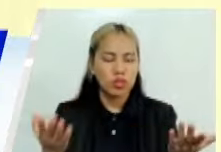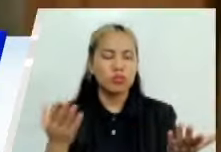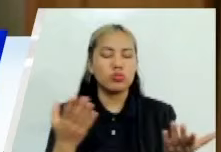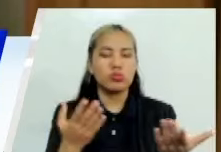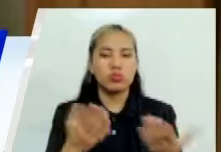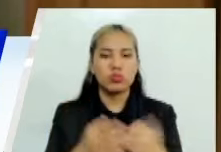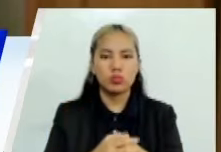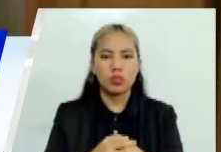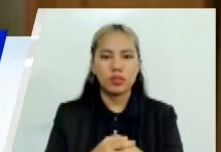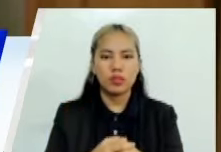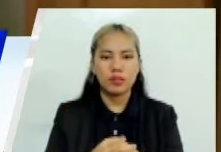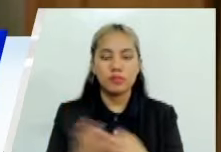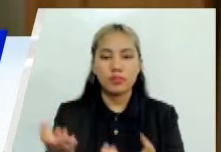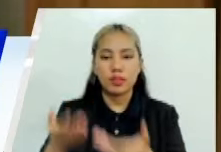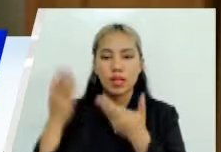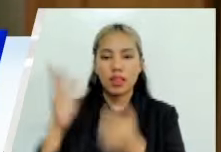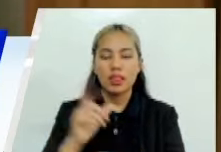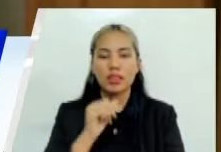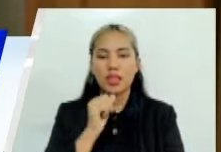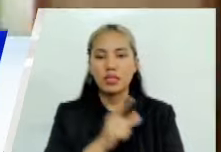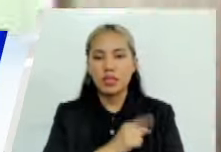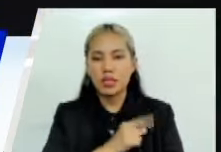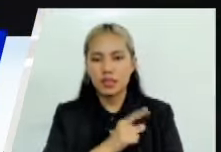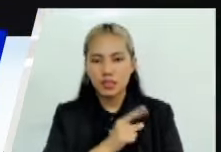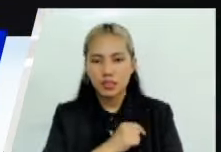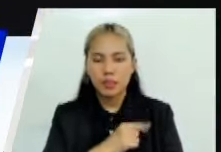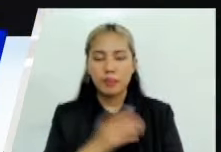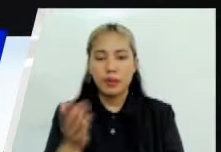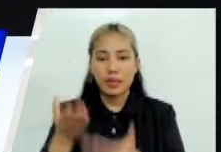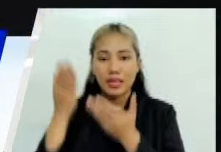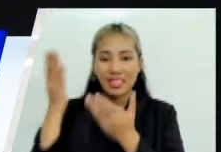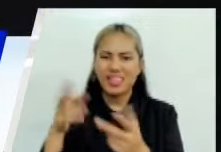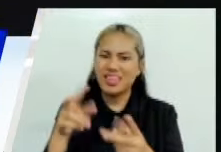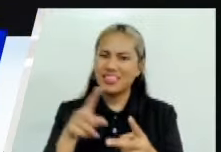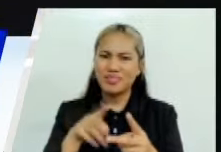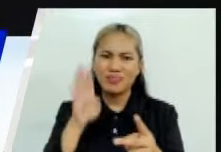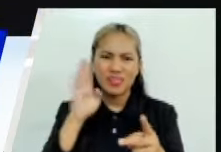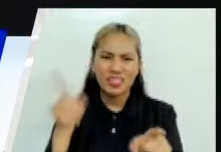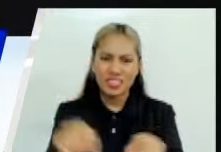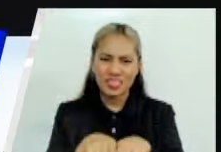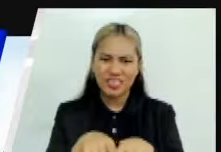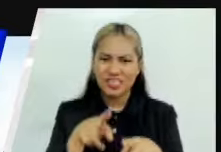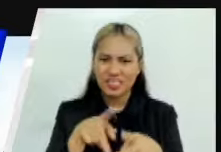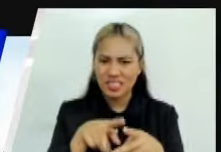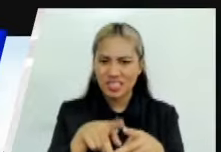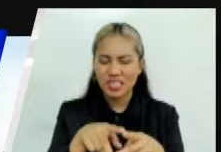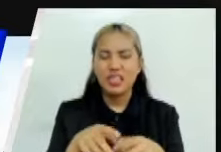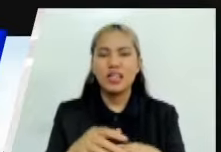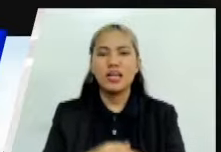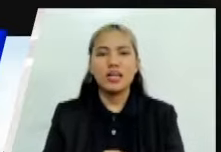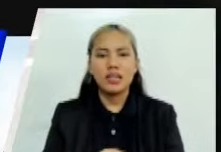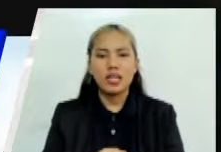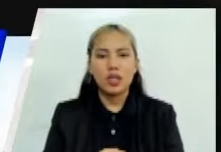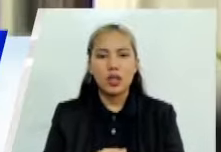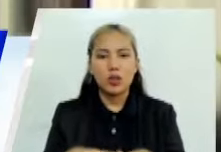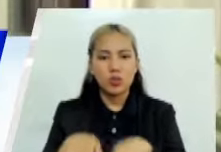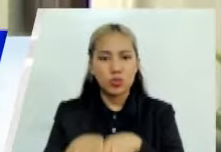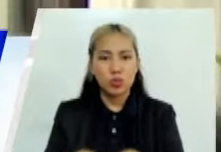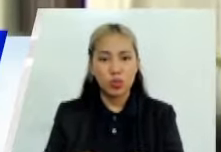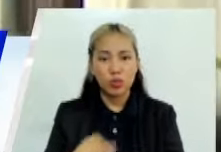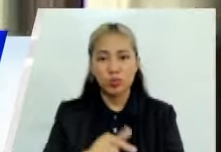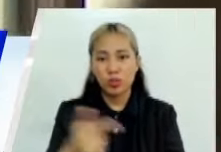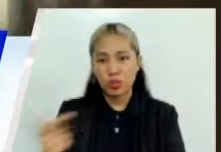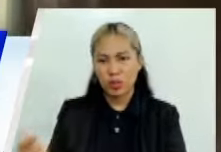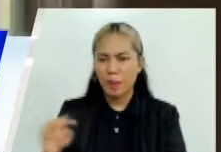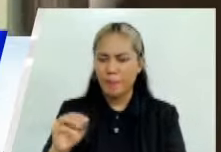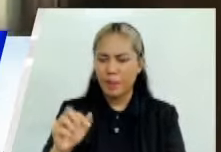guilty plea ang magkapatid na Angelo at Gian Palagtiw. Wala namang pinasok na plea ang kinilalang co-mastermind na si Marvin Miranda. Kaya